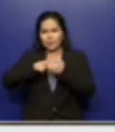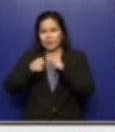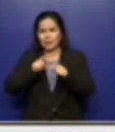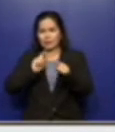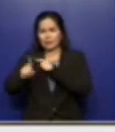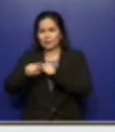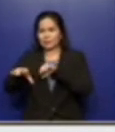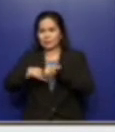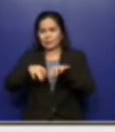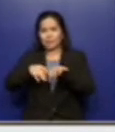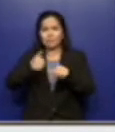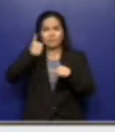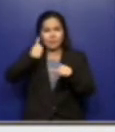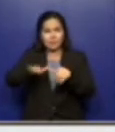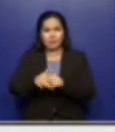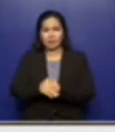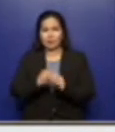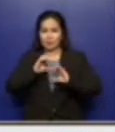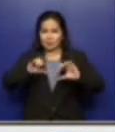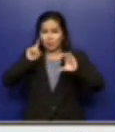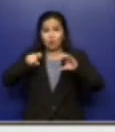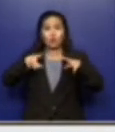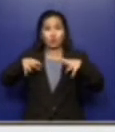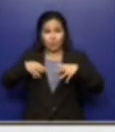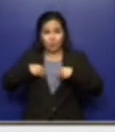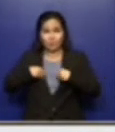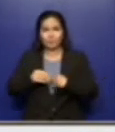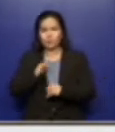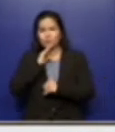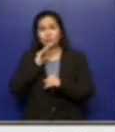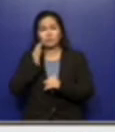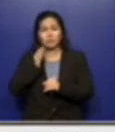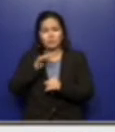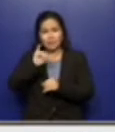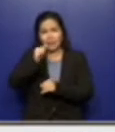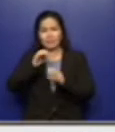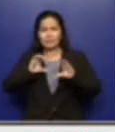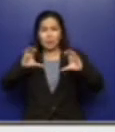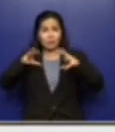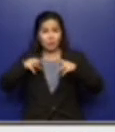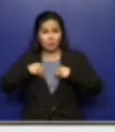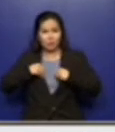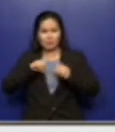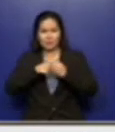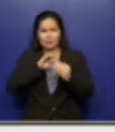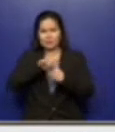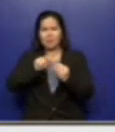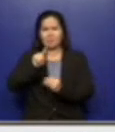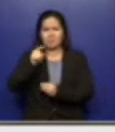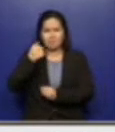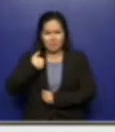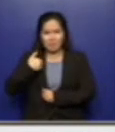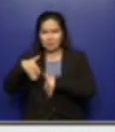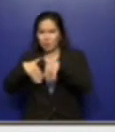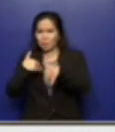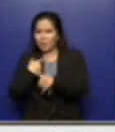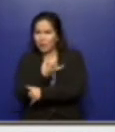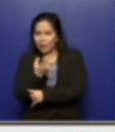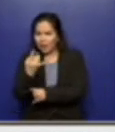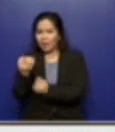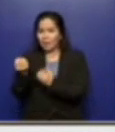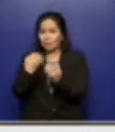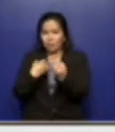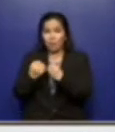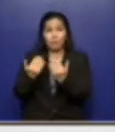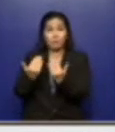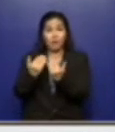เกิดขึ้นนี้ได้ถ้ารัฐบาลจะยอมรับความจริงสักนิดและฟังเสียงของพี่น้องประชาชนที่สะท้อนผ่านมาทางผู้แทนราษฎ